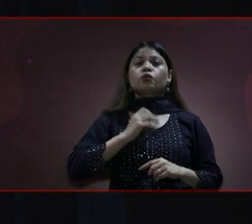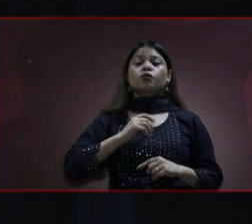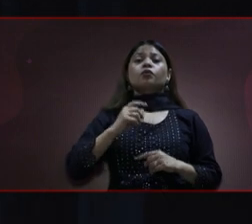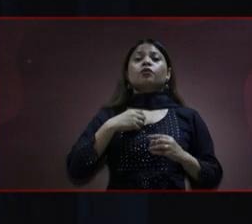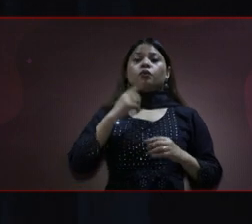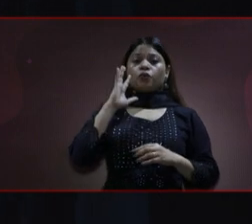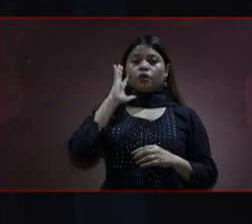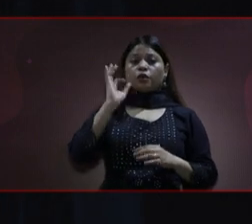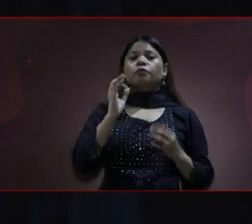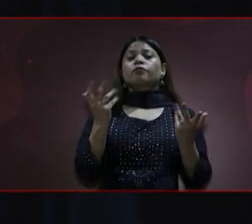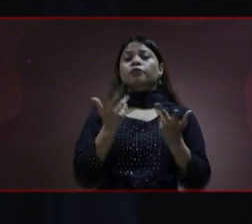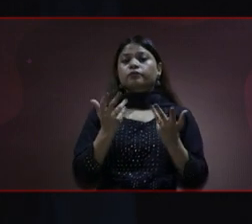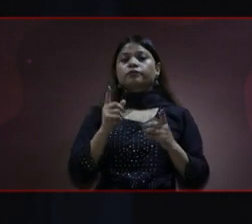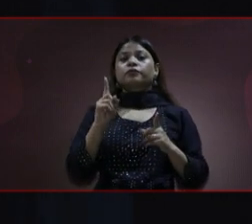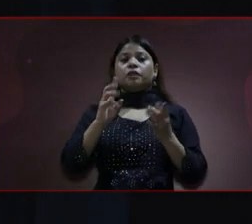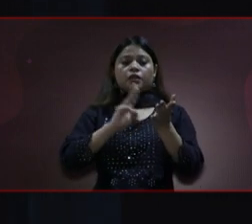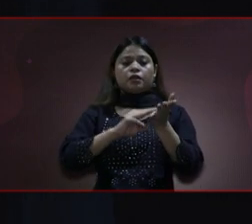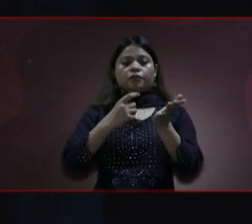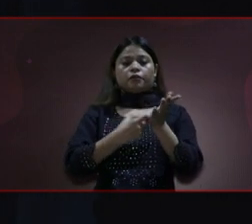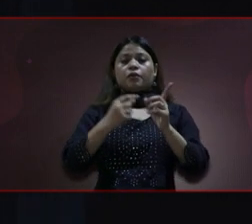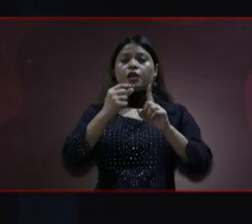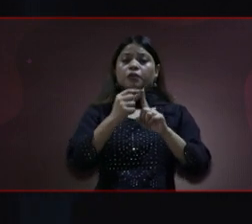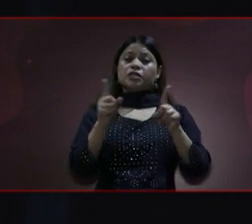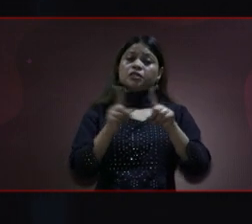रहेगा MRP में ही किताब मिले।